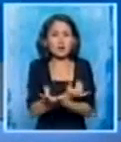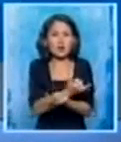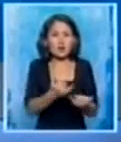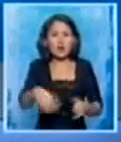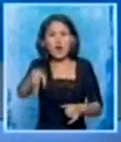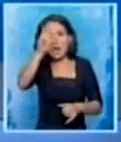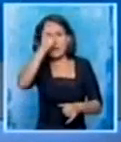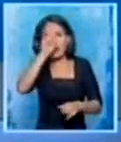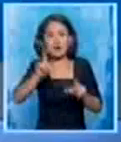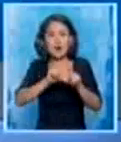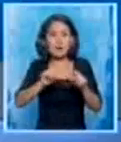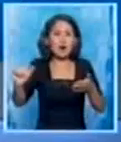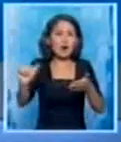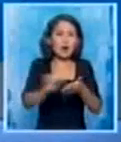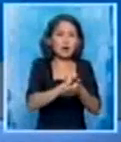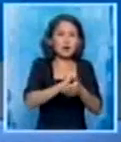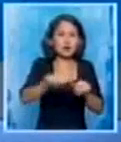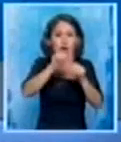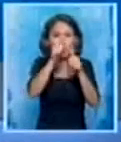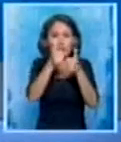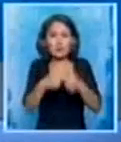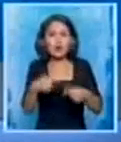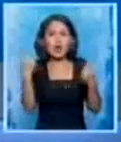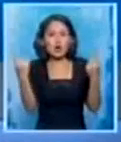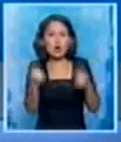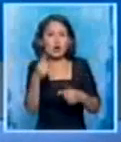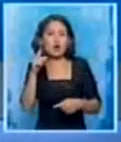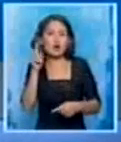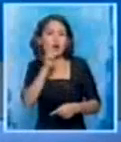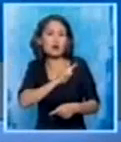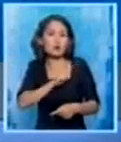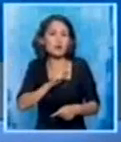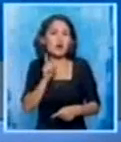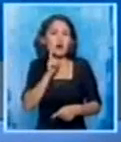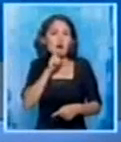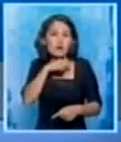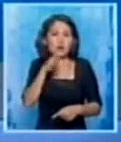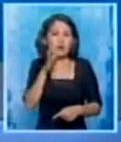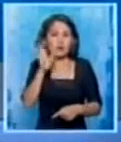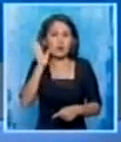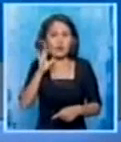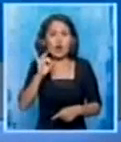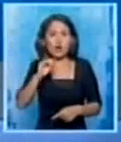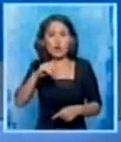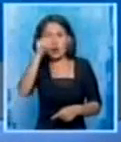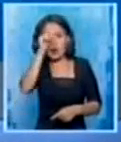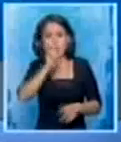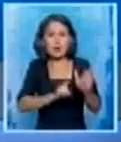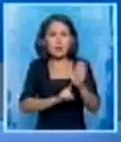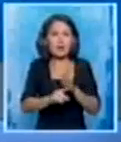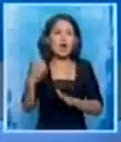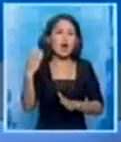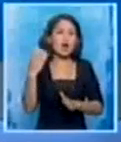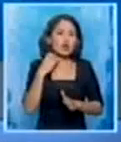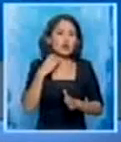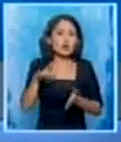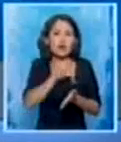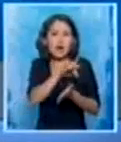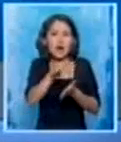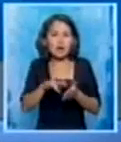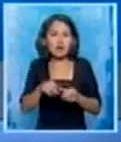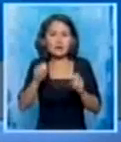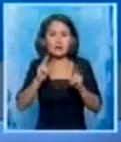мемлекеттік мекемелердегі қағазбастылықты азайтып, уақытты үнемдеуге ықпал етпек. Шілде айынан бастап Қызылордадағы жылжымайтын мүлік жөніндегі